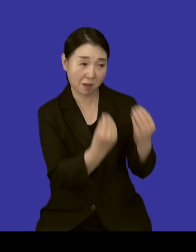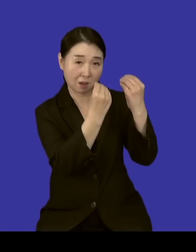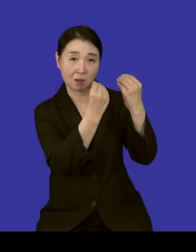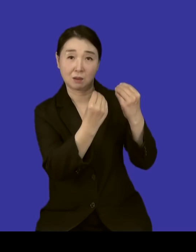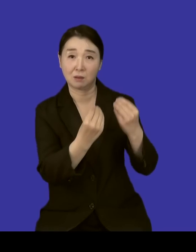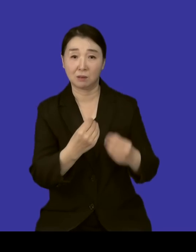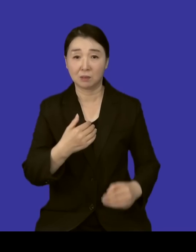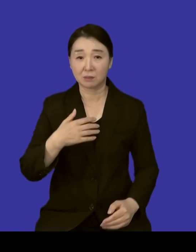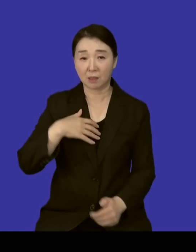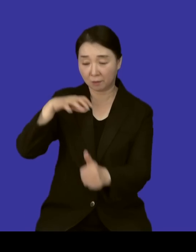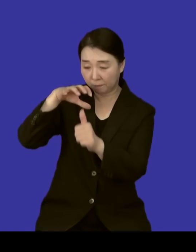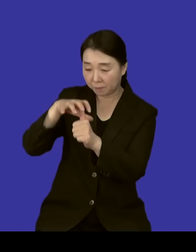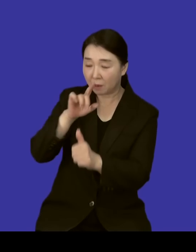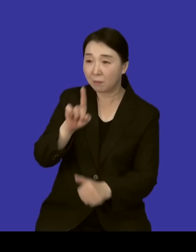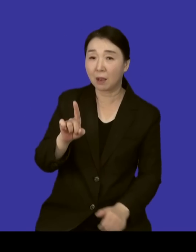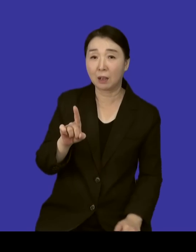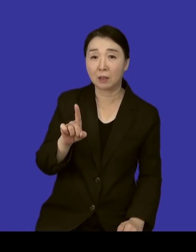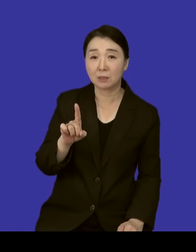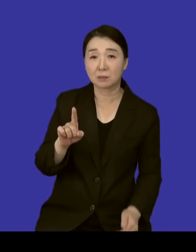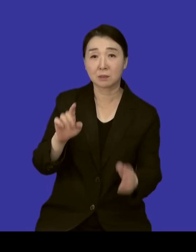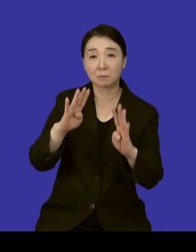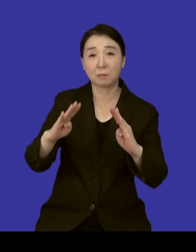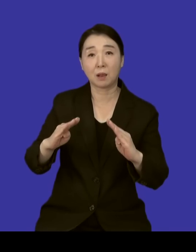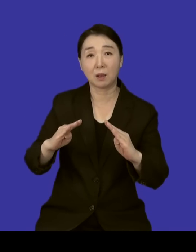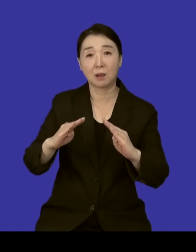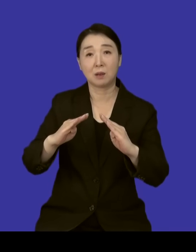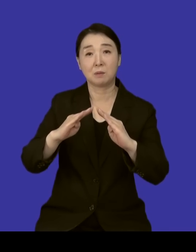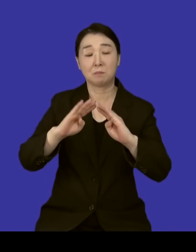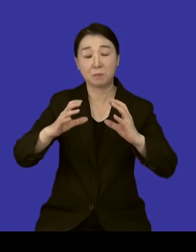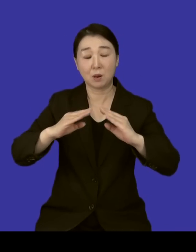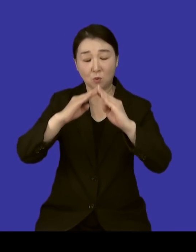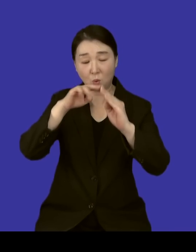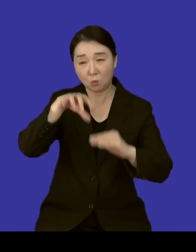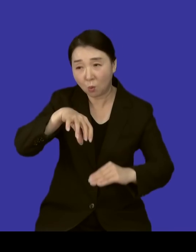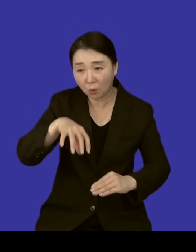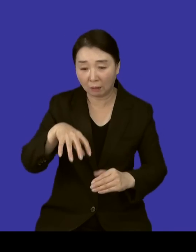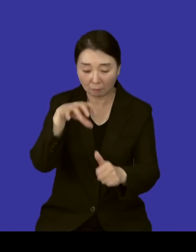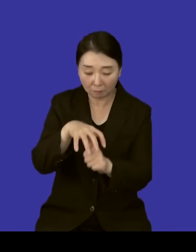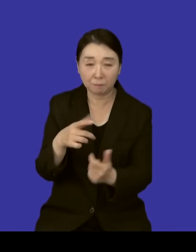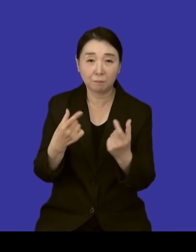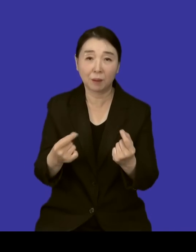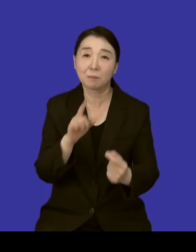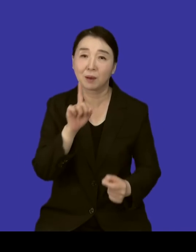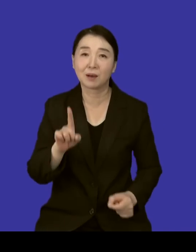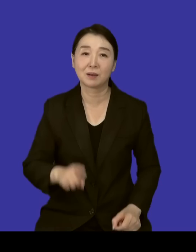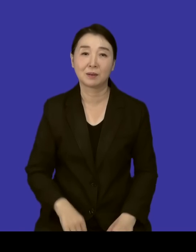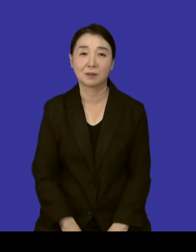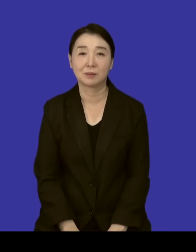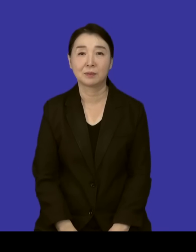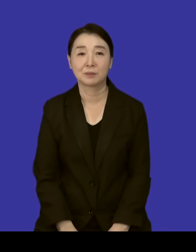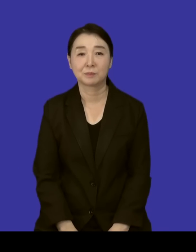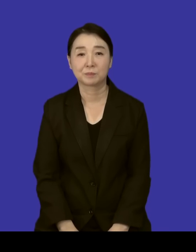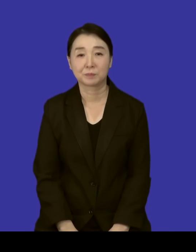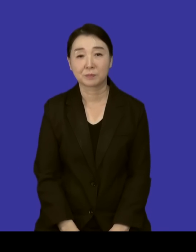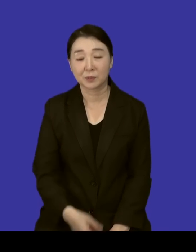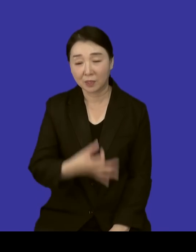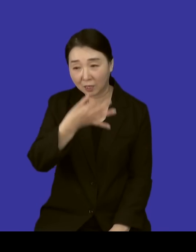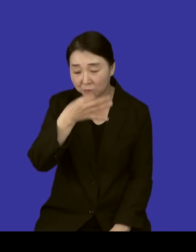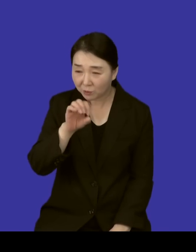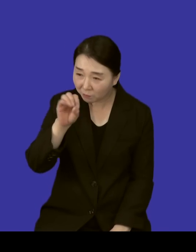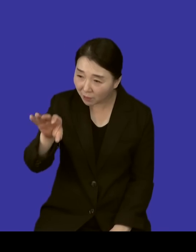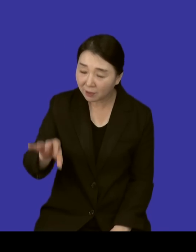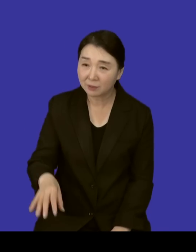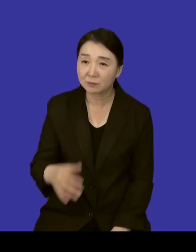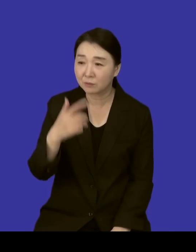내가 갇혔다고. 지금 바벨론 그발강가에 제가 지금 갇혔잖아요. 예. 사로잡혀서. 예. 그래서 내가 힘들다고 얘기를